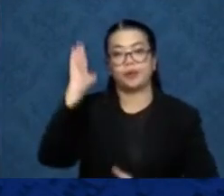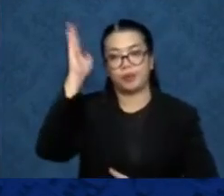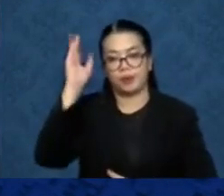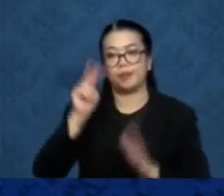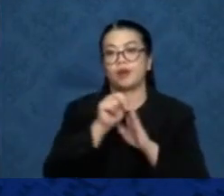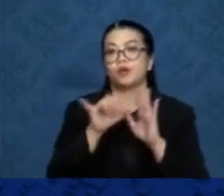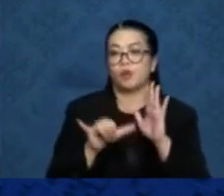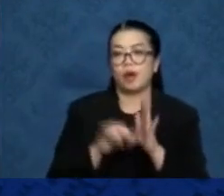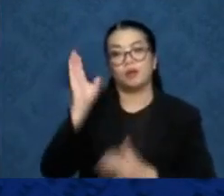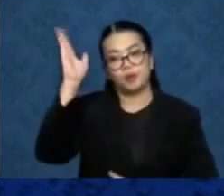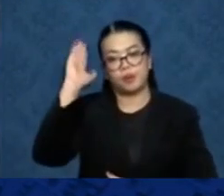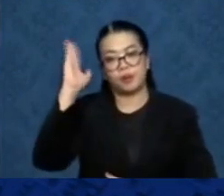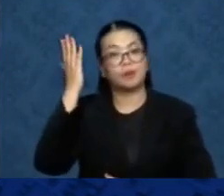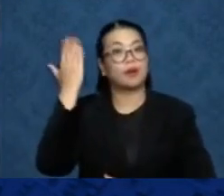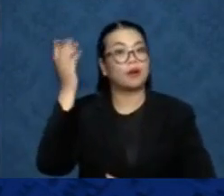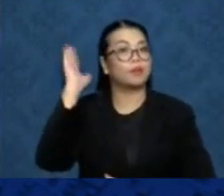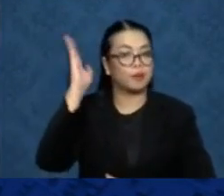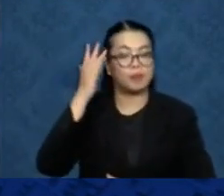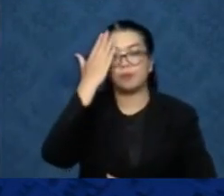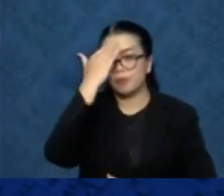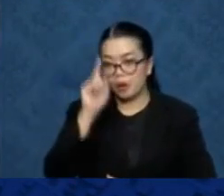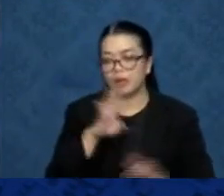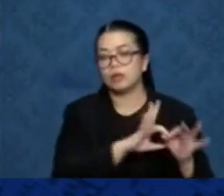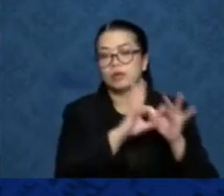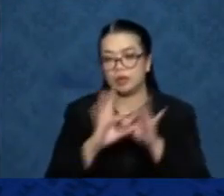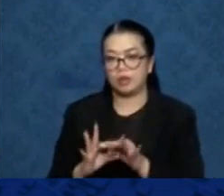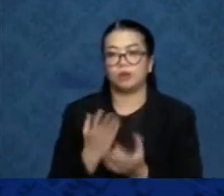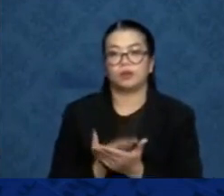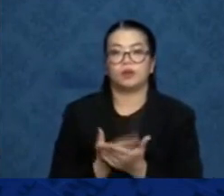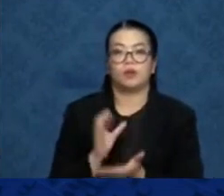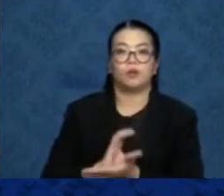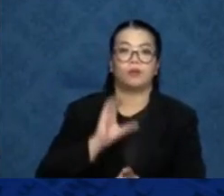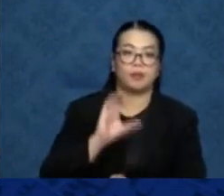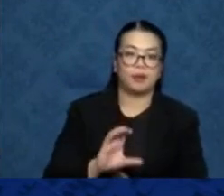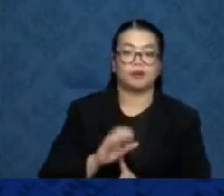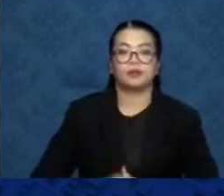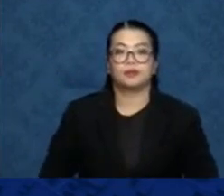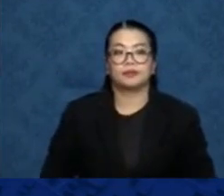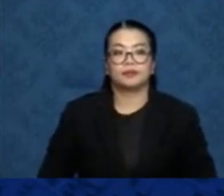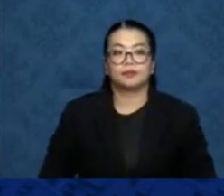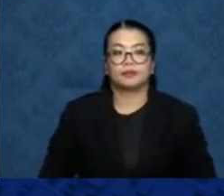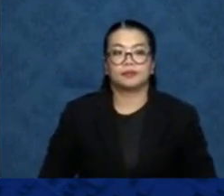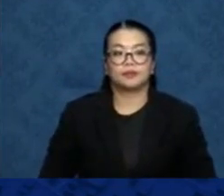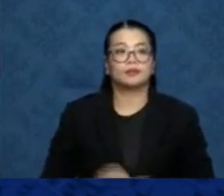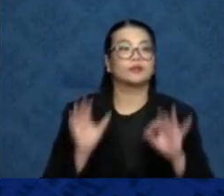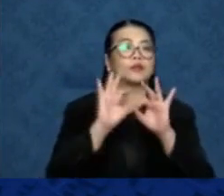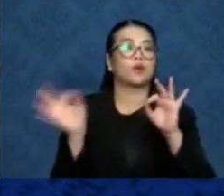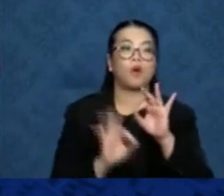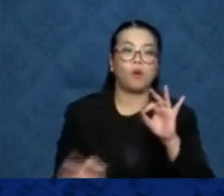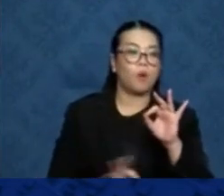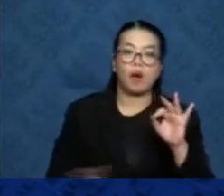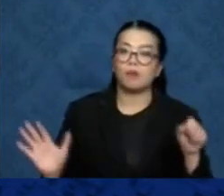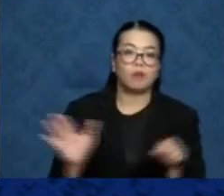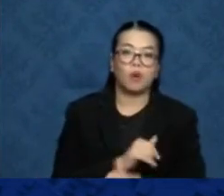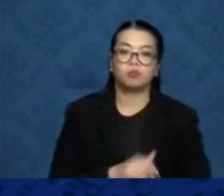แก้ปัญหาเฉพาะหน้ารวดเร็วแต่เมื่อพิจารณาเนื้อหาของการจัดสรรงบประมาณปี67ไม่ตอบโจทย์ต่อการแก้ปัญหาตามคำแถลงนโยบ